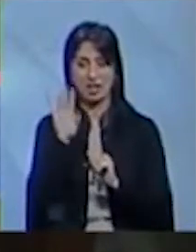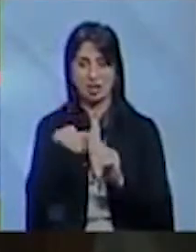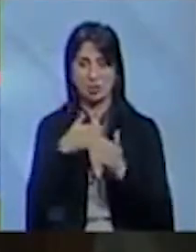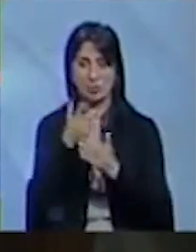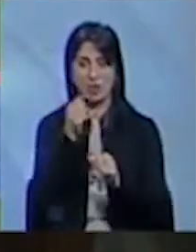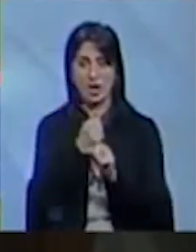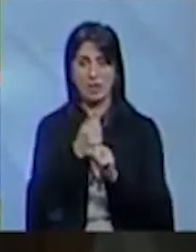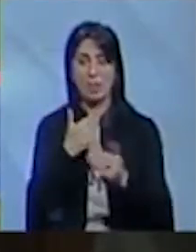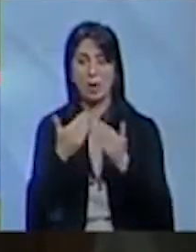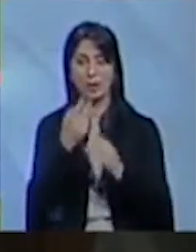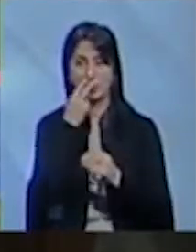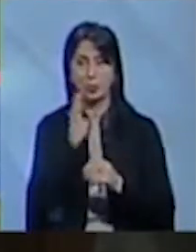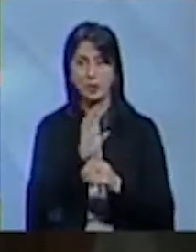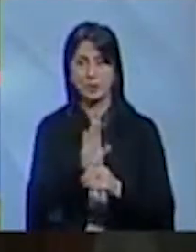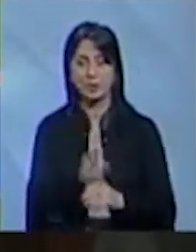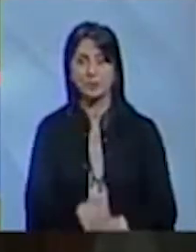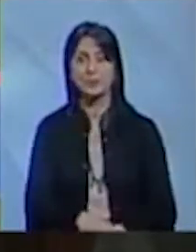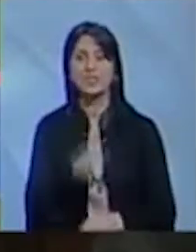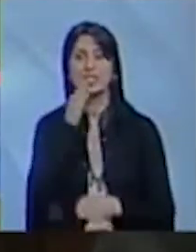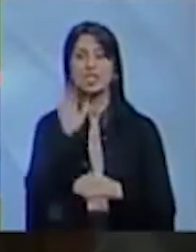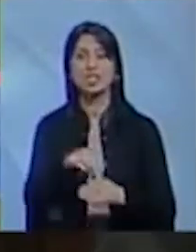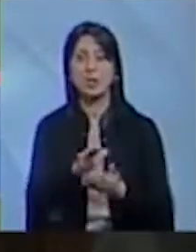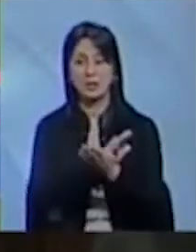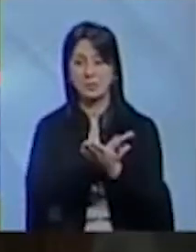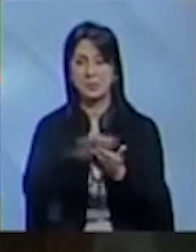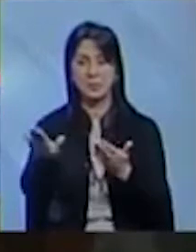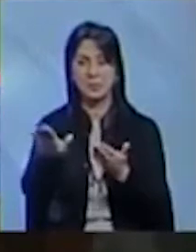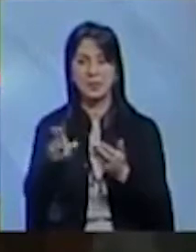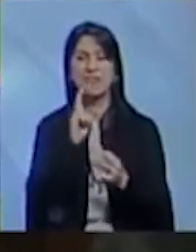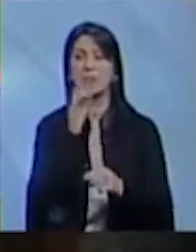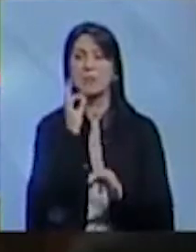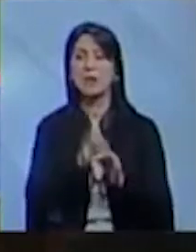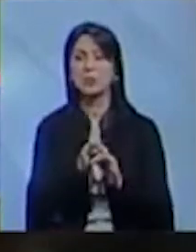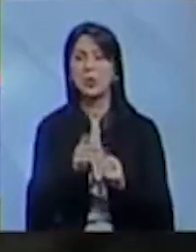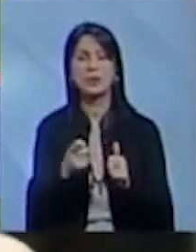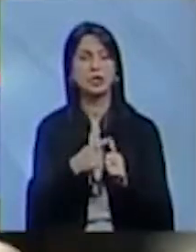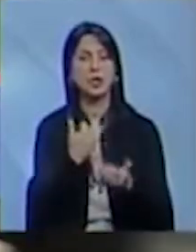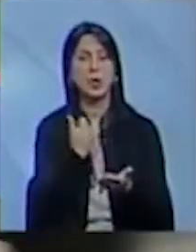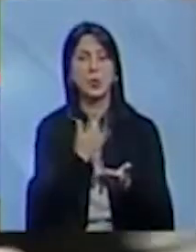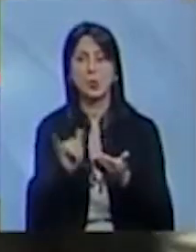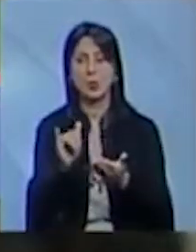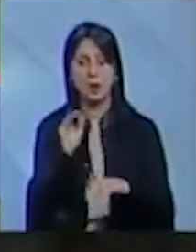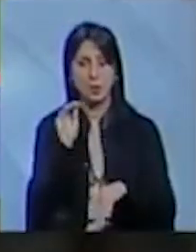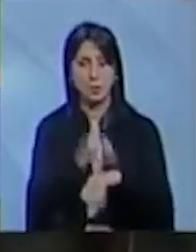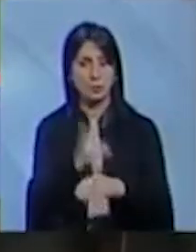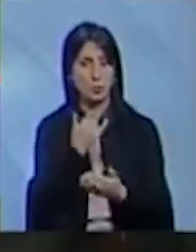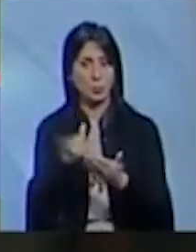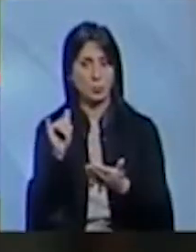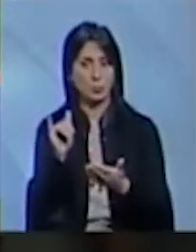მიერ გაკეთებული მოწოდებების მიუხედავად. შემდგომ წაიშალა, არ ვიცი ის ვისი პასუხისგებლობაა, მაგრამ ფაქტია, რომ